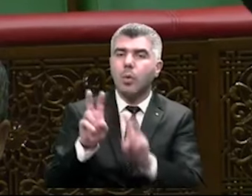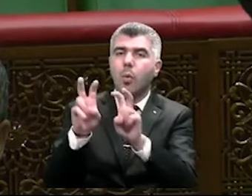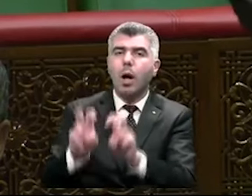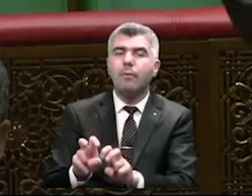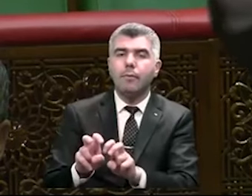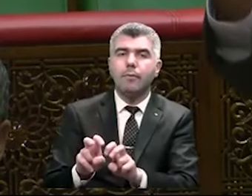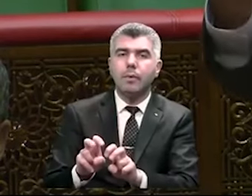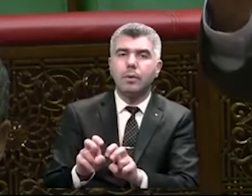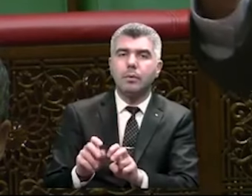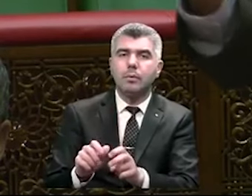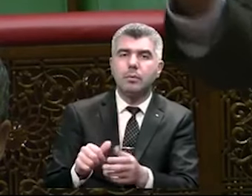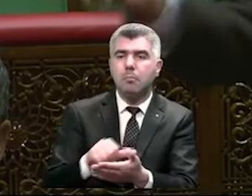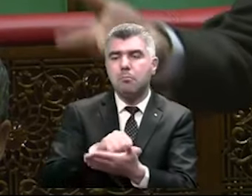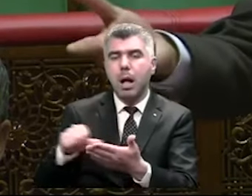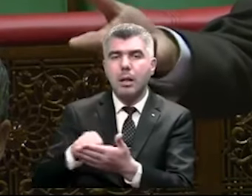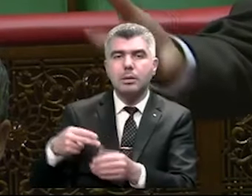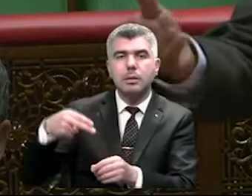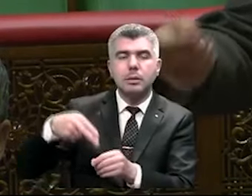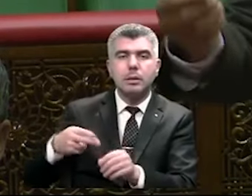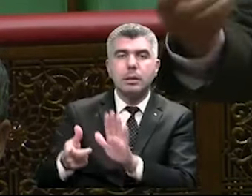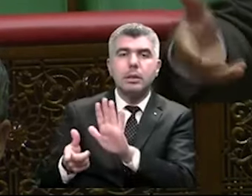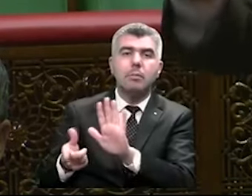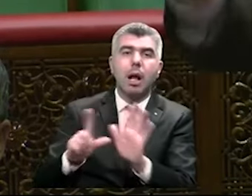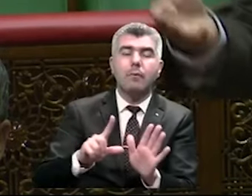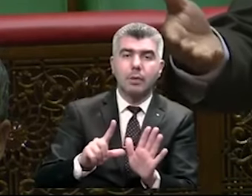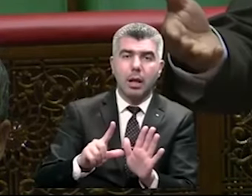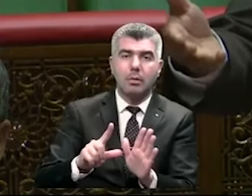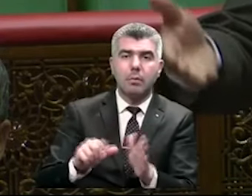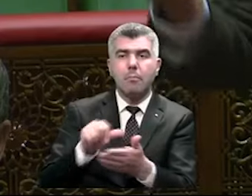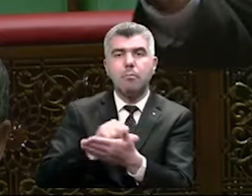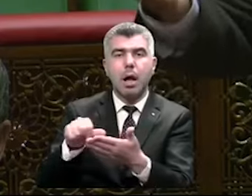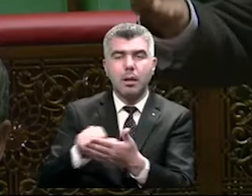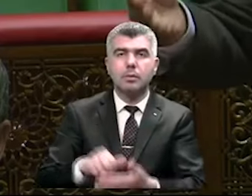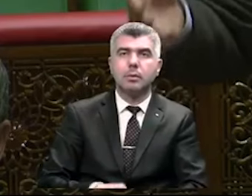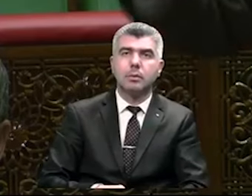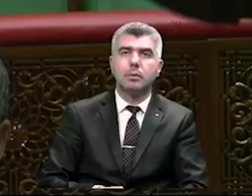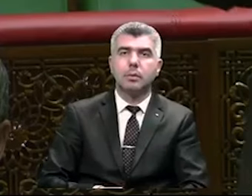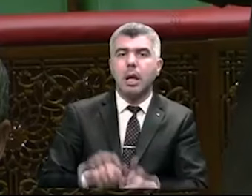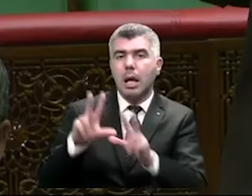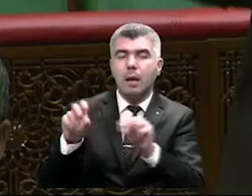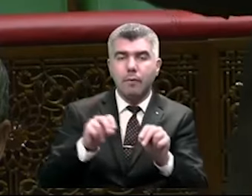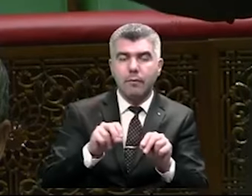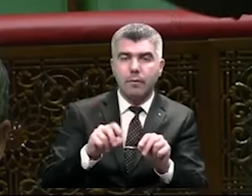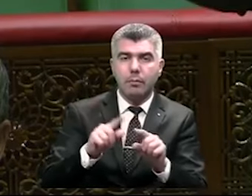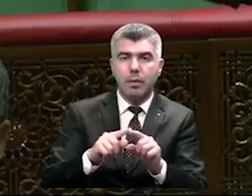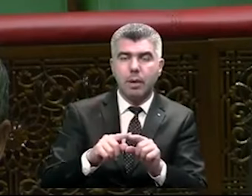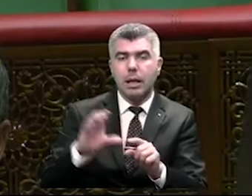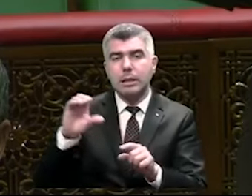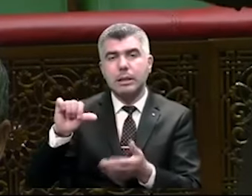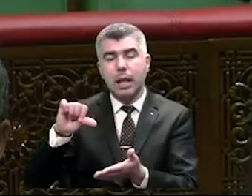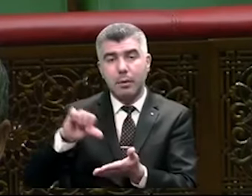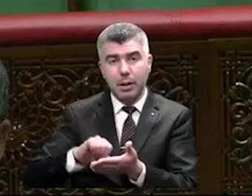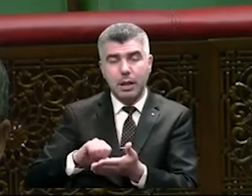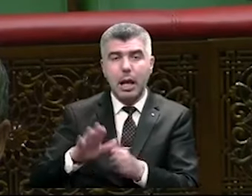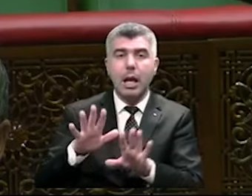وكت خص حى في المازوت 7000 درهم اللي دايرين ذاك التعويض كتخليه نفس المسافه اللي كاينين ما بين الدار البيضاء اللي كياخد